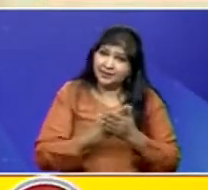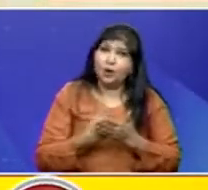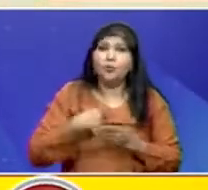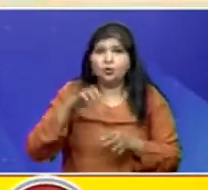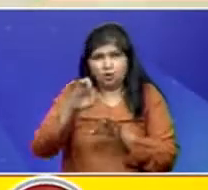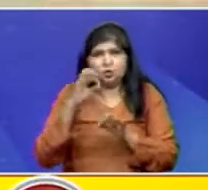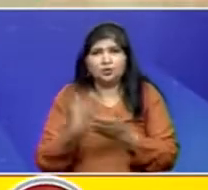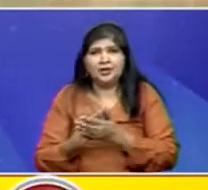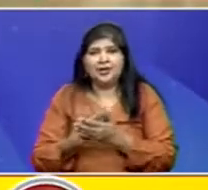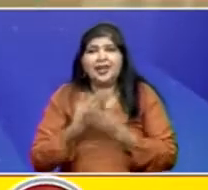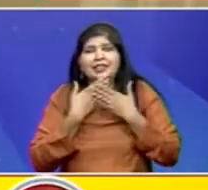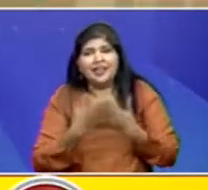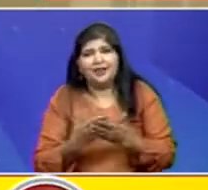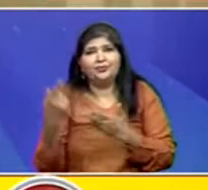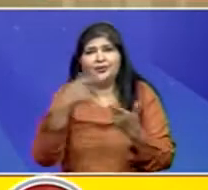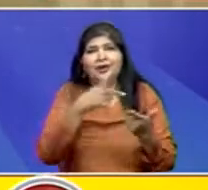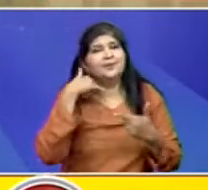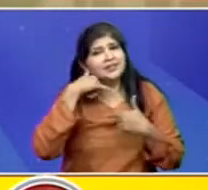रास्ते प